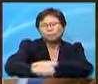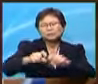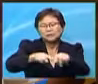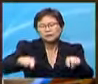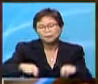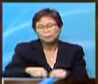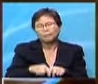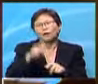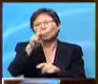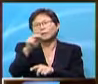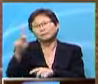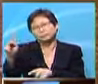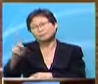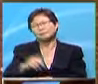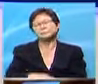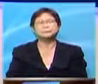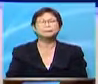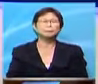kawasan